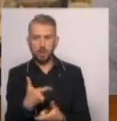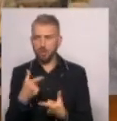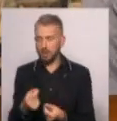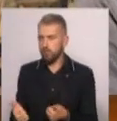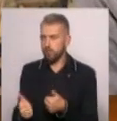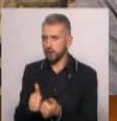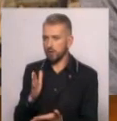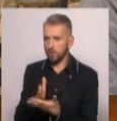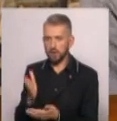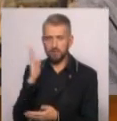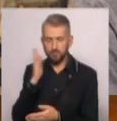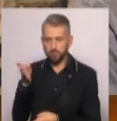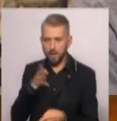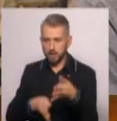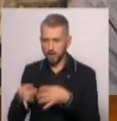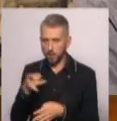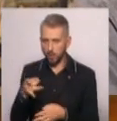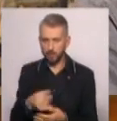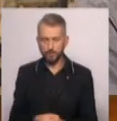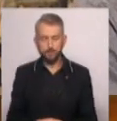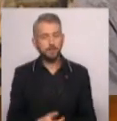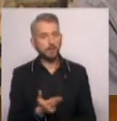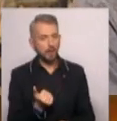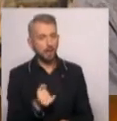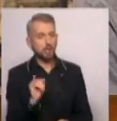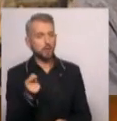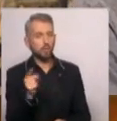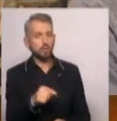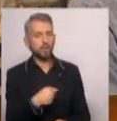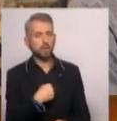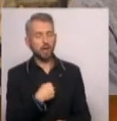район. Так. Так. І тому я